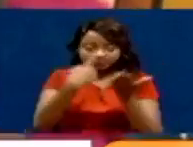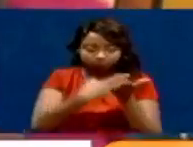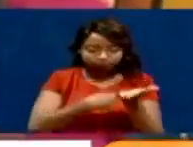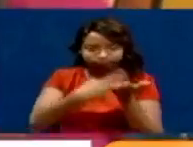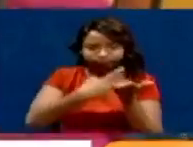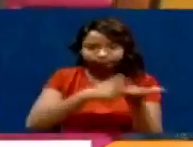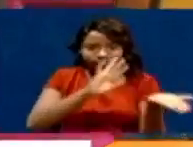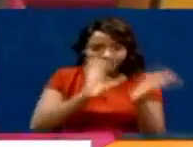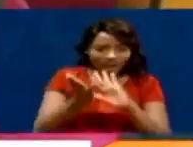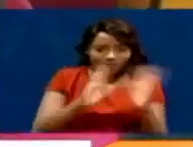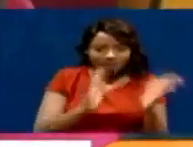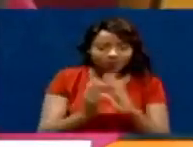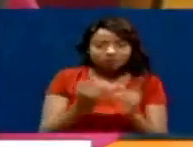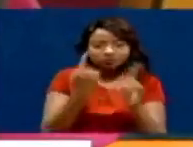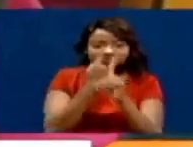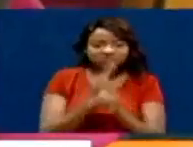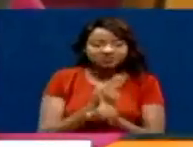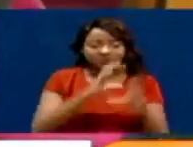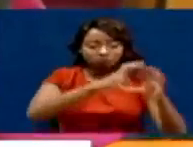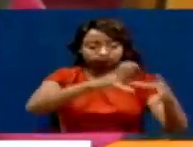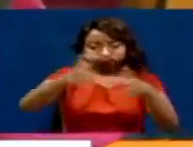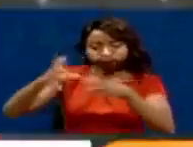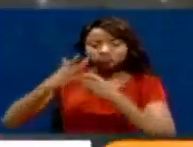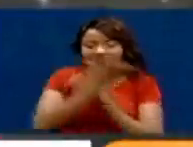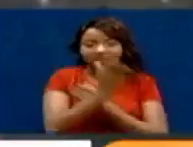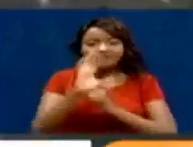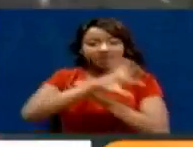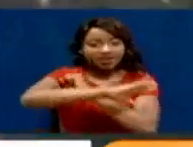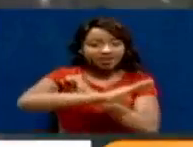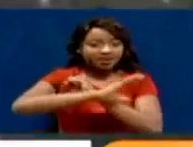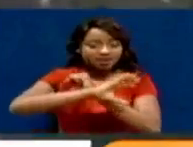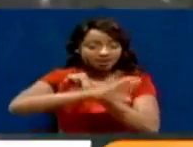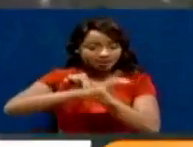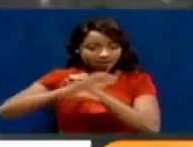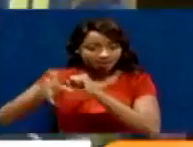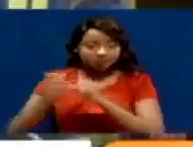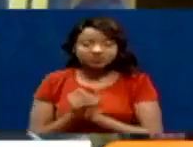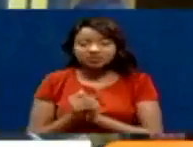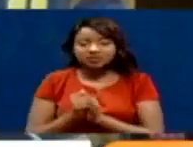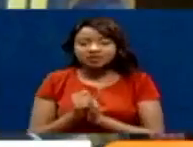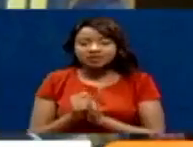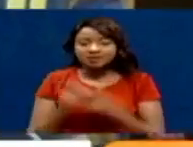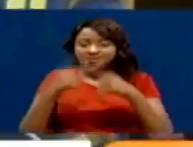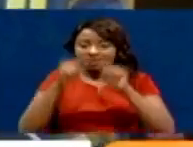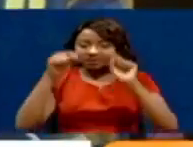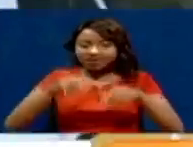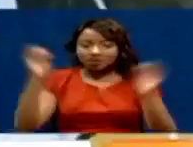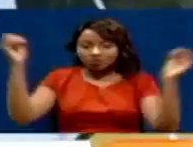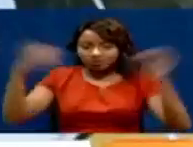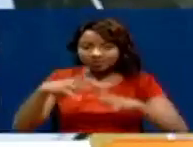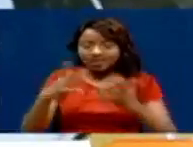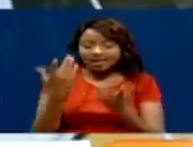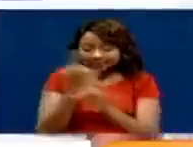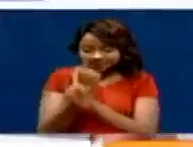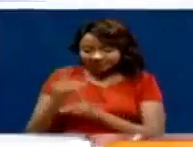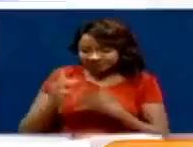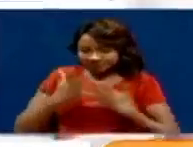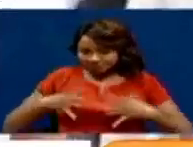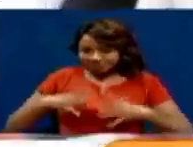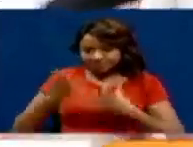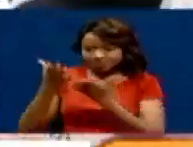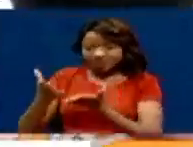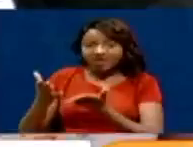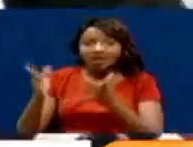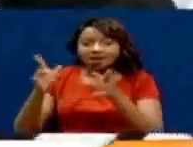ya mabunge ya kaunti, mzozo umechipuka. Ufa umedhihirika baada ya wanachama wa baraza kuu la chama chini ya